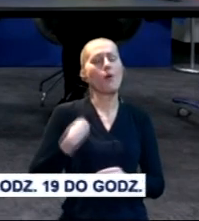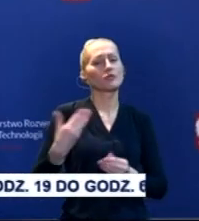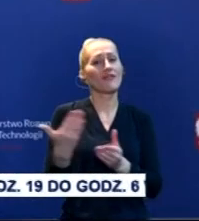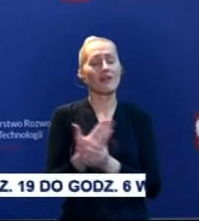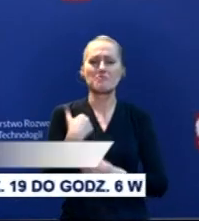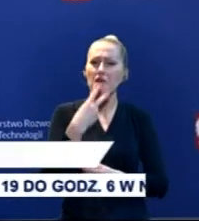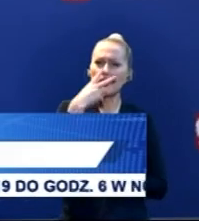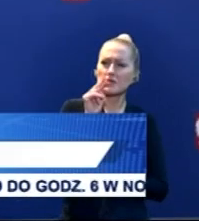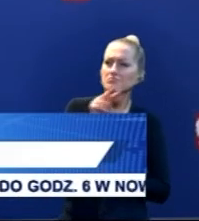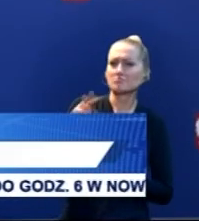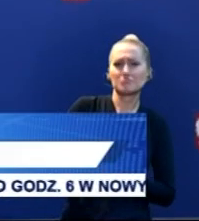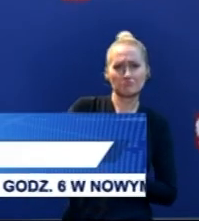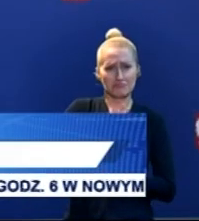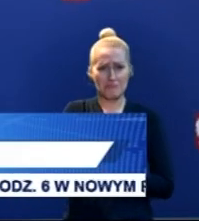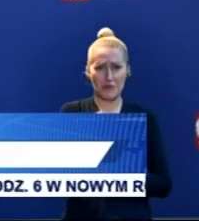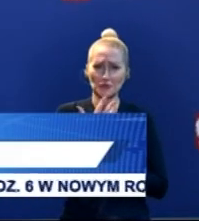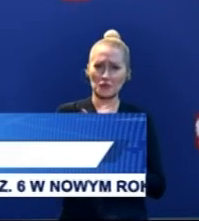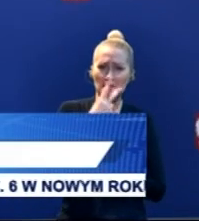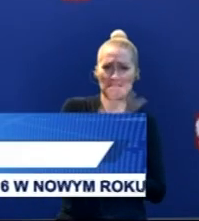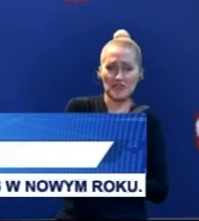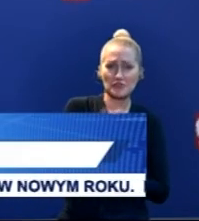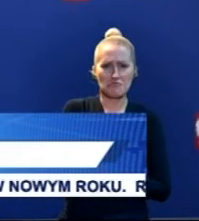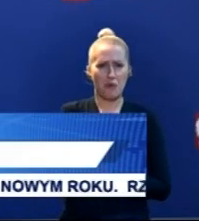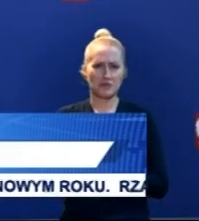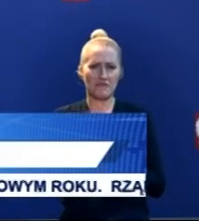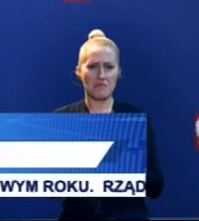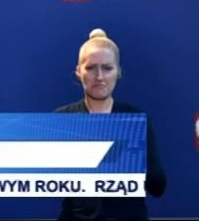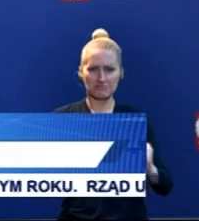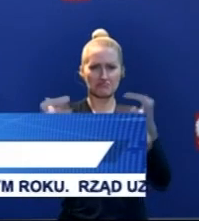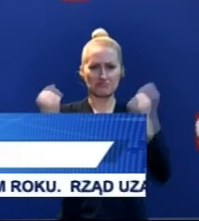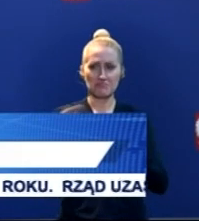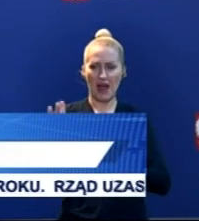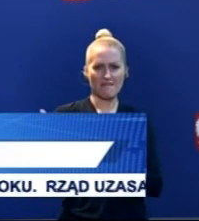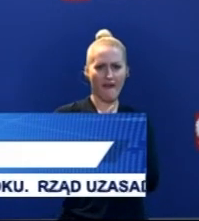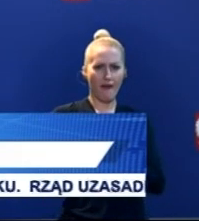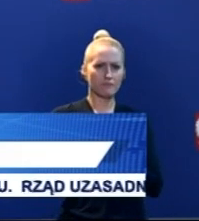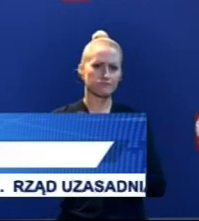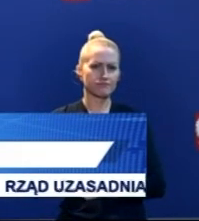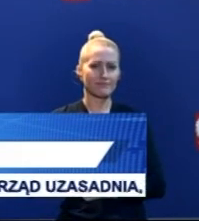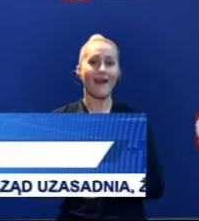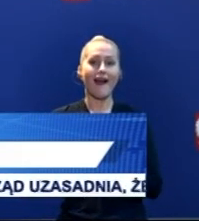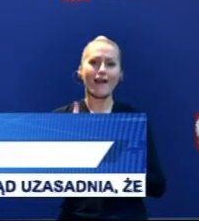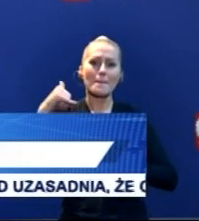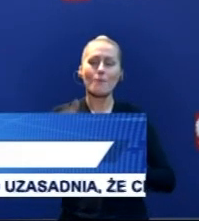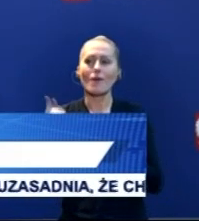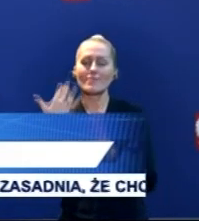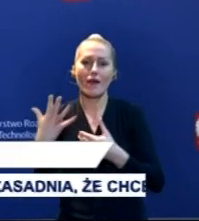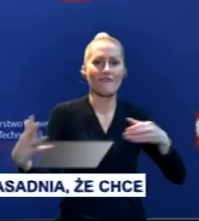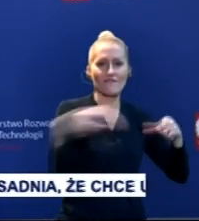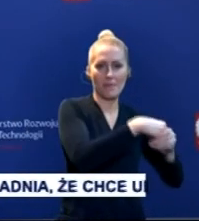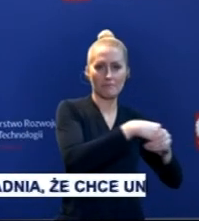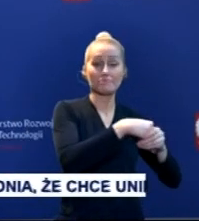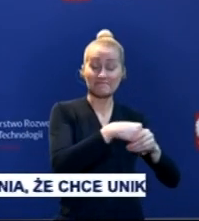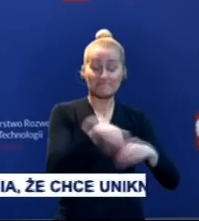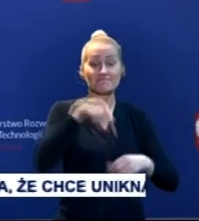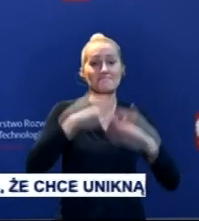jak już widzimy tutaj w Polsce, są bardzo konkurencyjne, ale możemy lepszyć uczestnictwo. I mam nadzieję, z